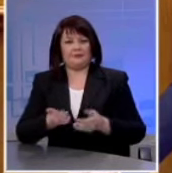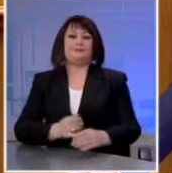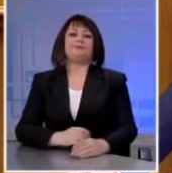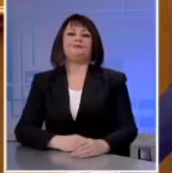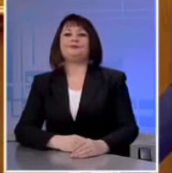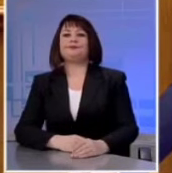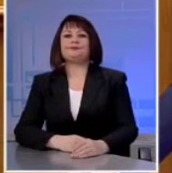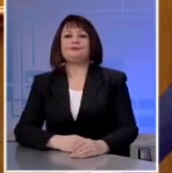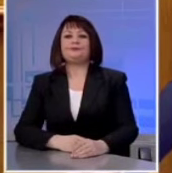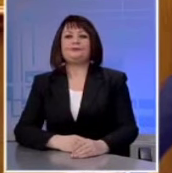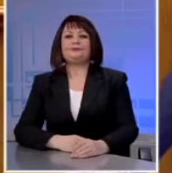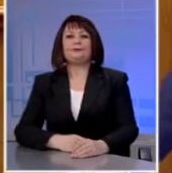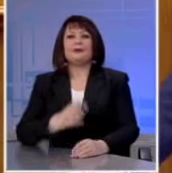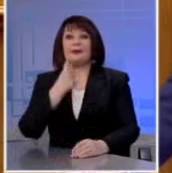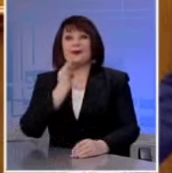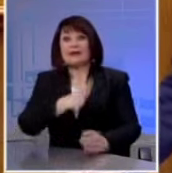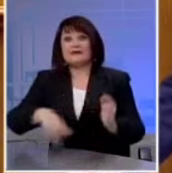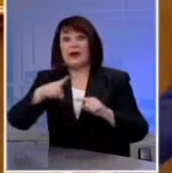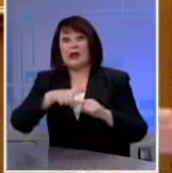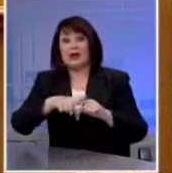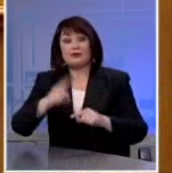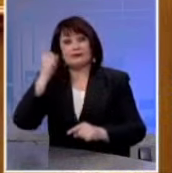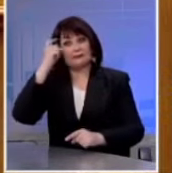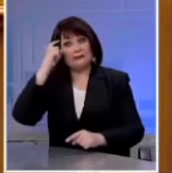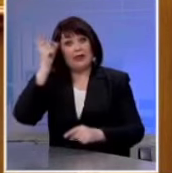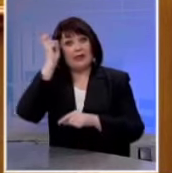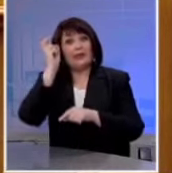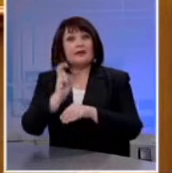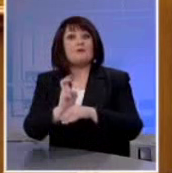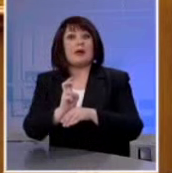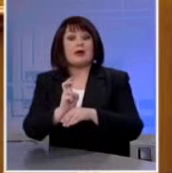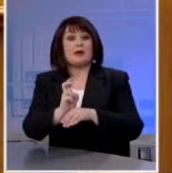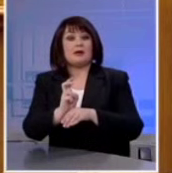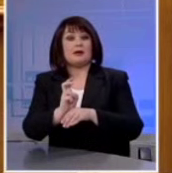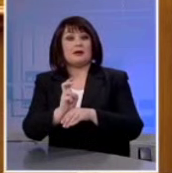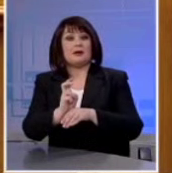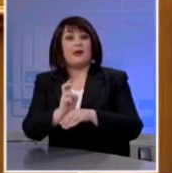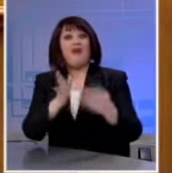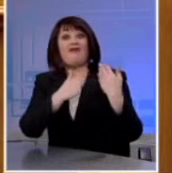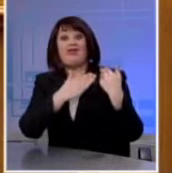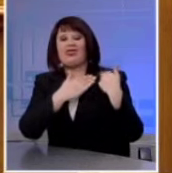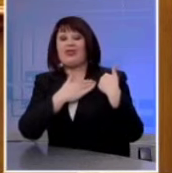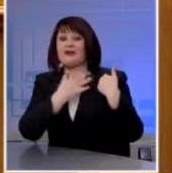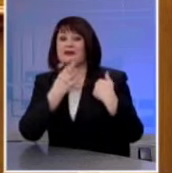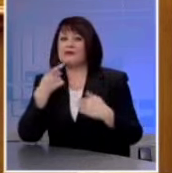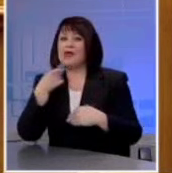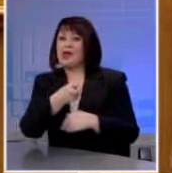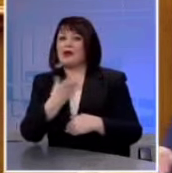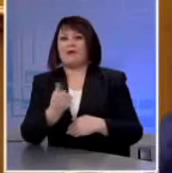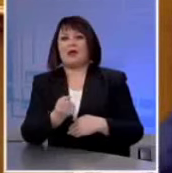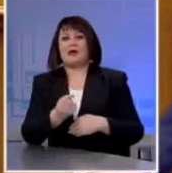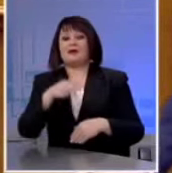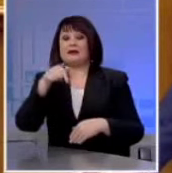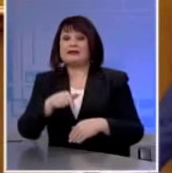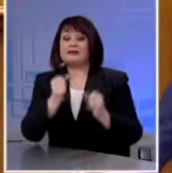Για να μην παραγραφούν στη συνείδηση του ελληνικού λαού οι εγκληματικές σας ευθύνες για τη